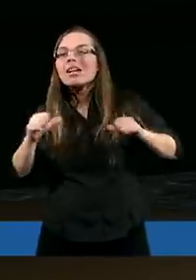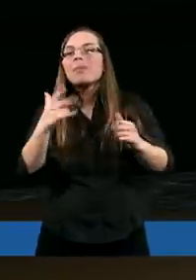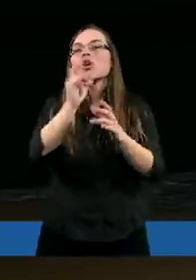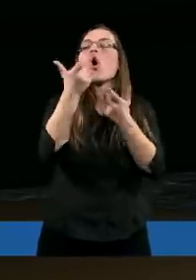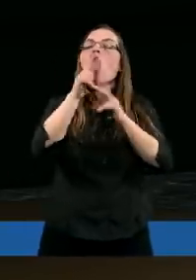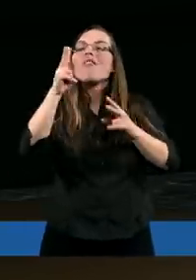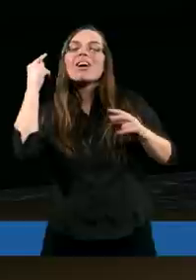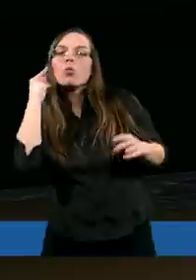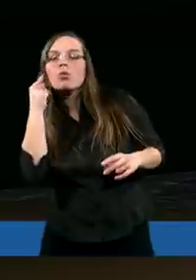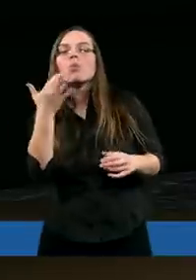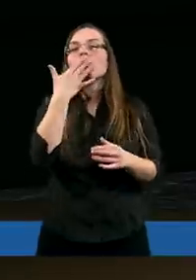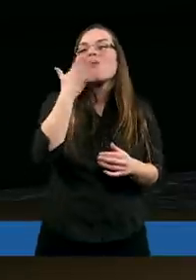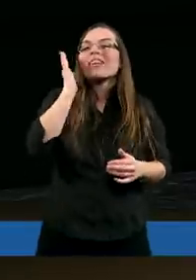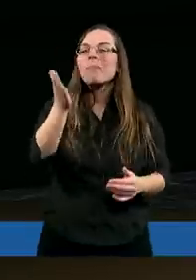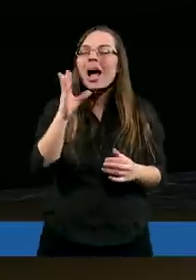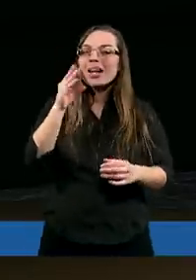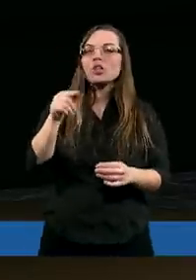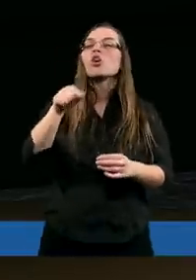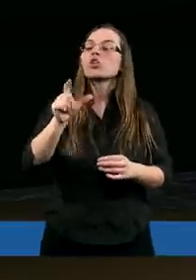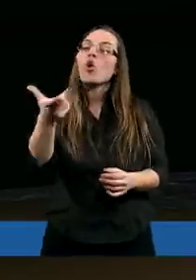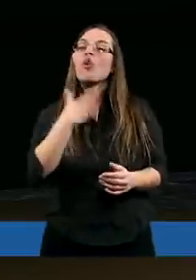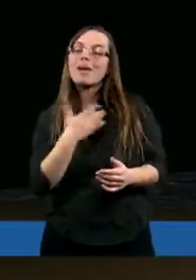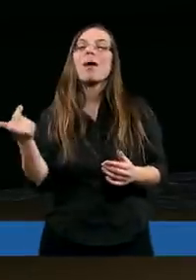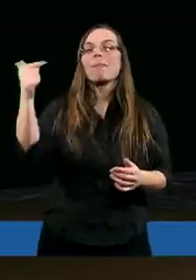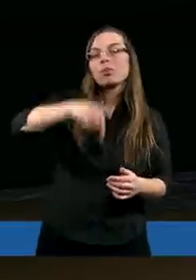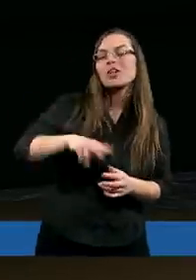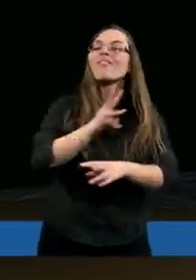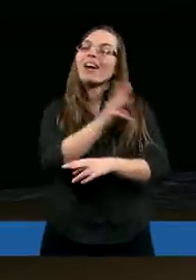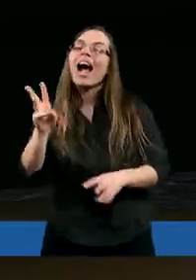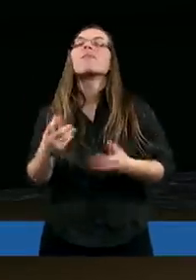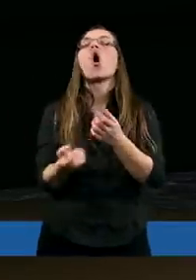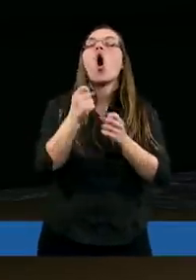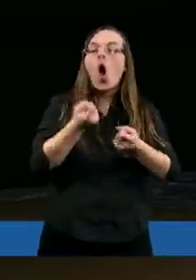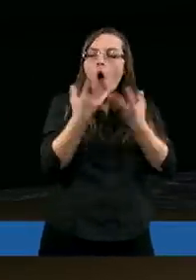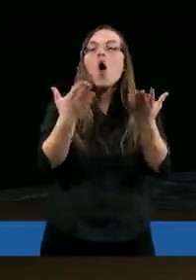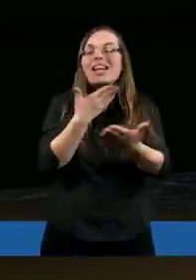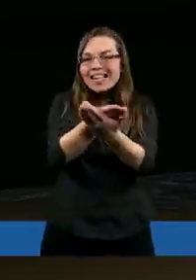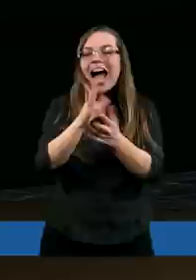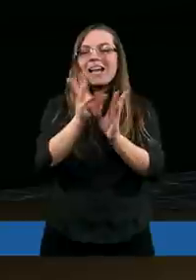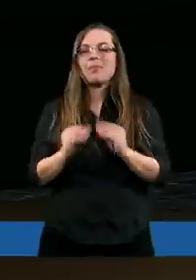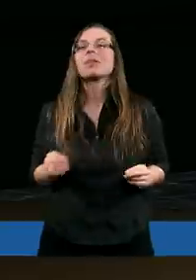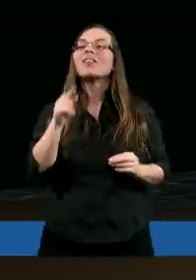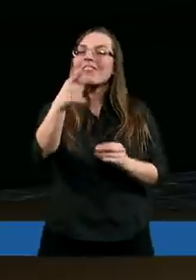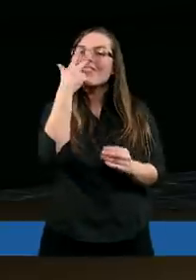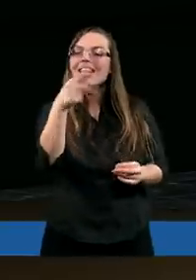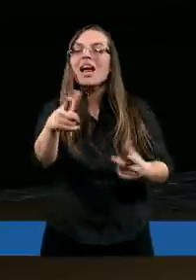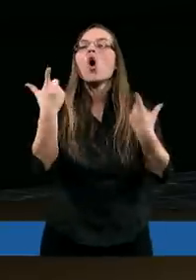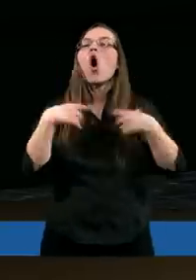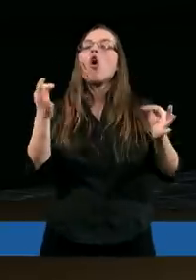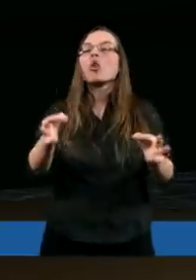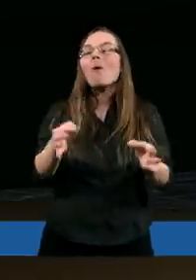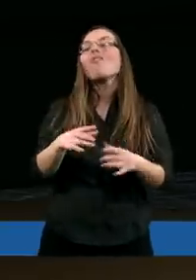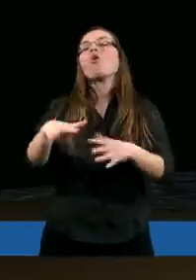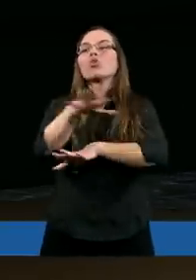cokolwiek usłyszy, mówić będzie. I to, co ma przyjść, wam oznajmi. I tutaj widać też tą osobowość Ducha Świętego,